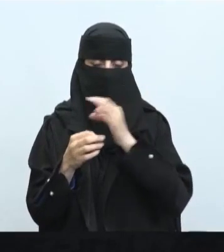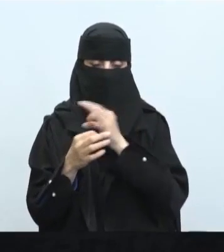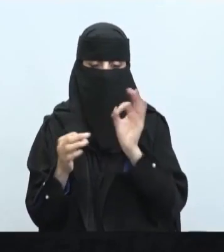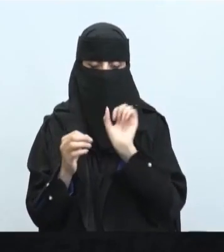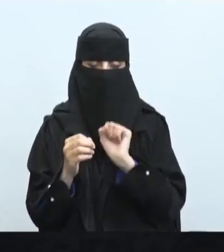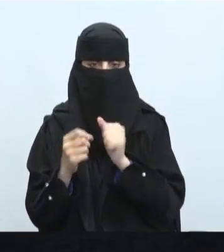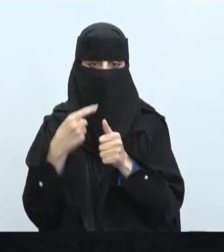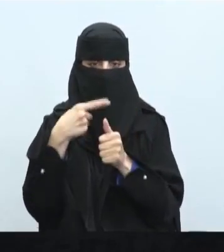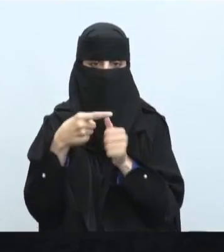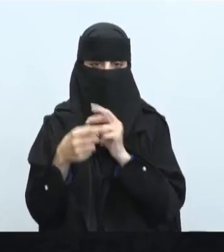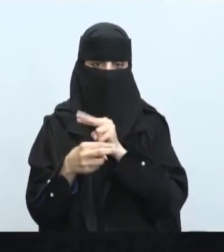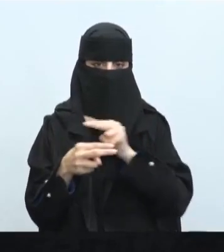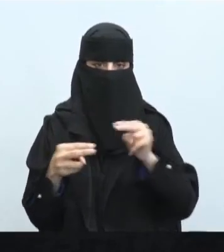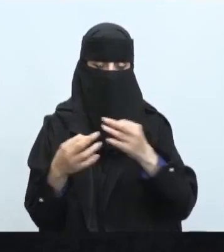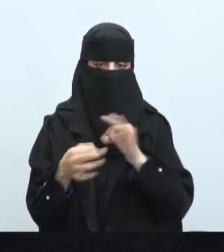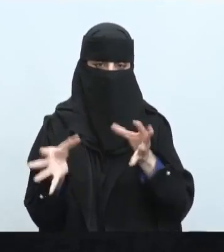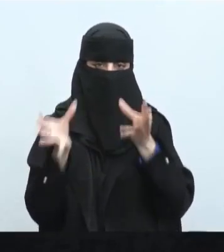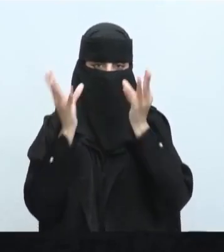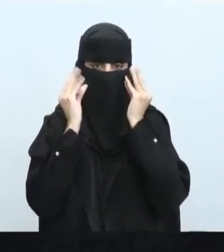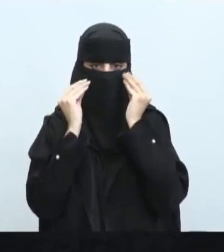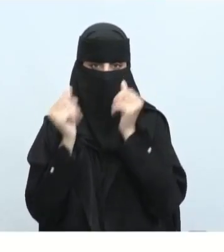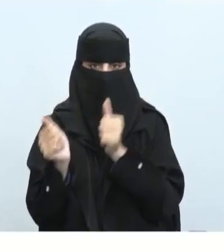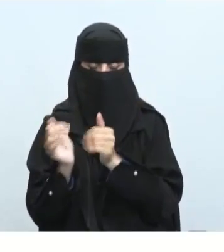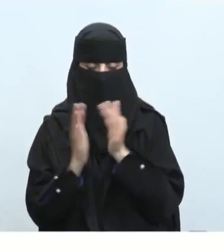الى علامات النصب